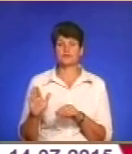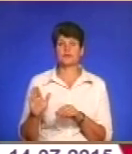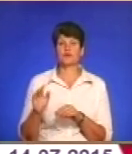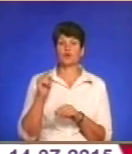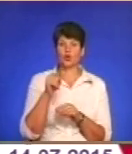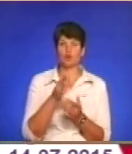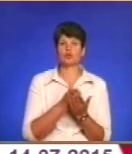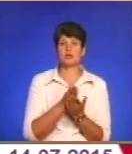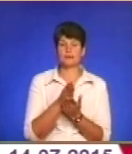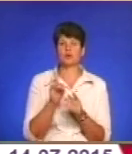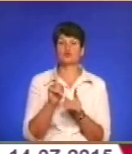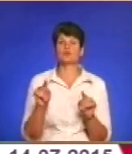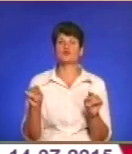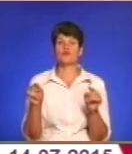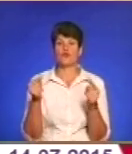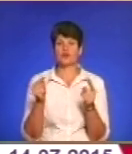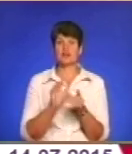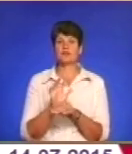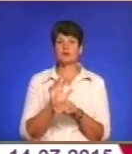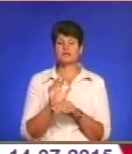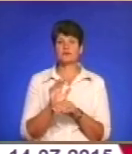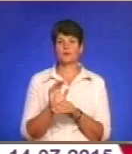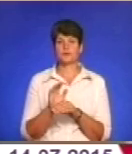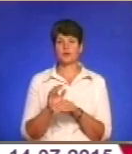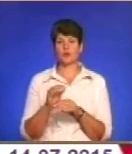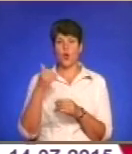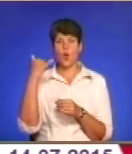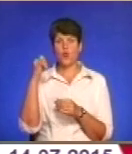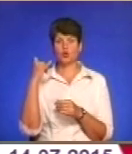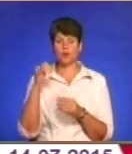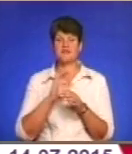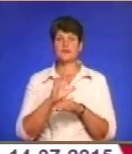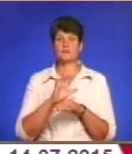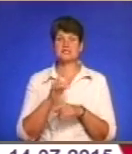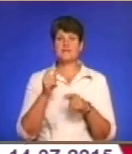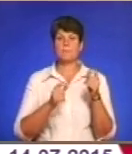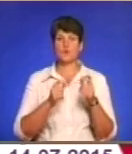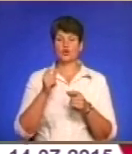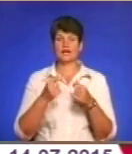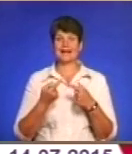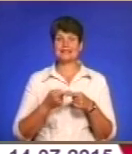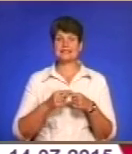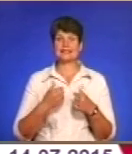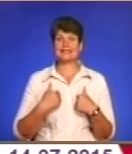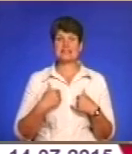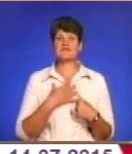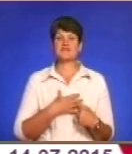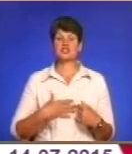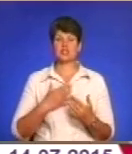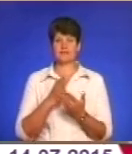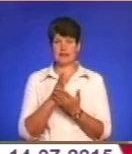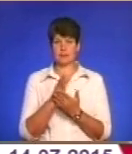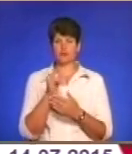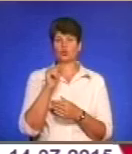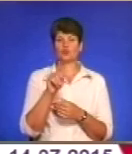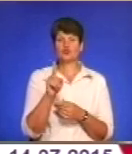тому напрямку, щоб створювати виробництво худоби і виробництво молока. Це для нас якраз надзвичайно важливий напрямок. По-перше, тому що це